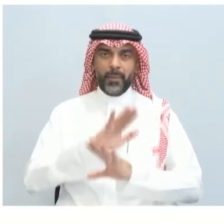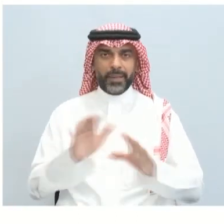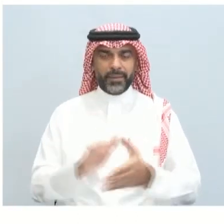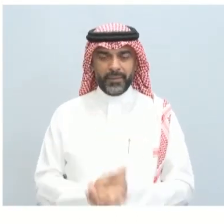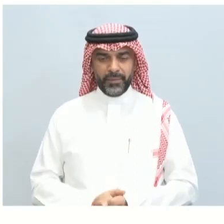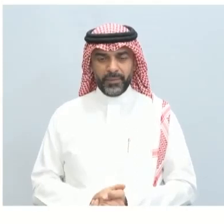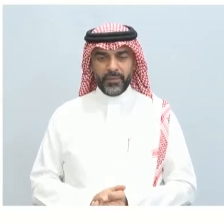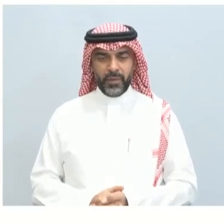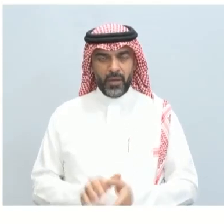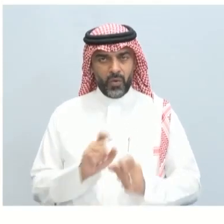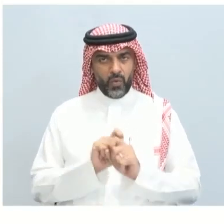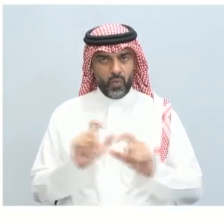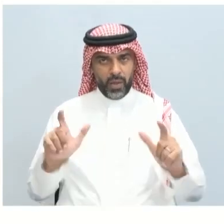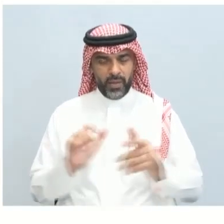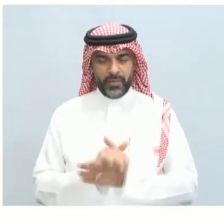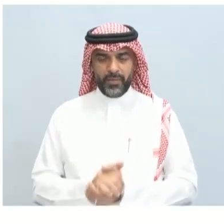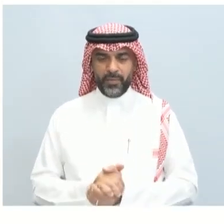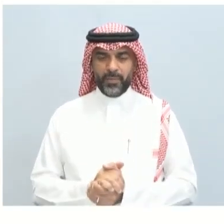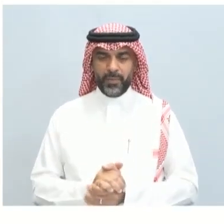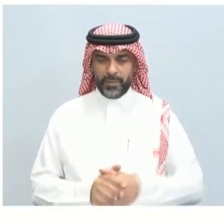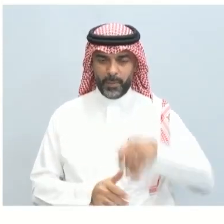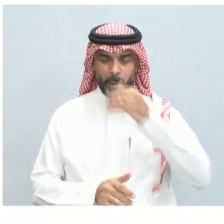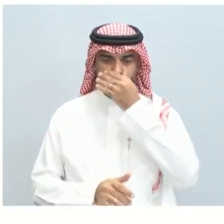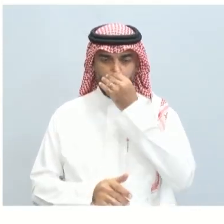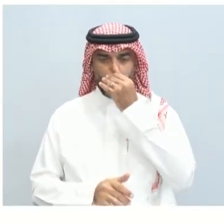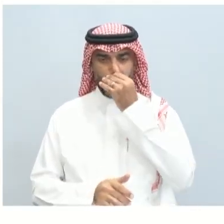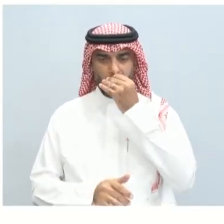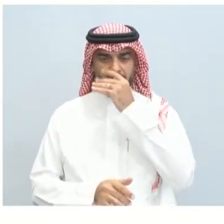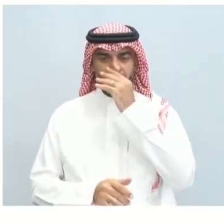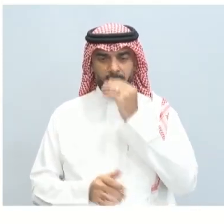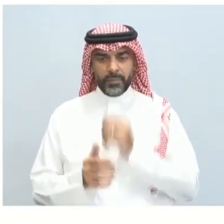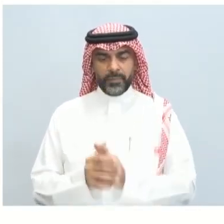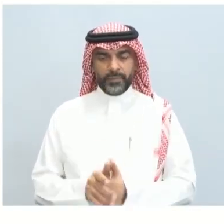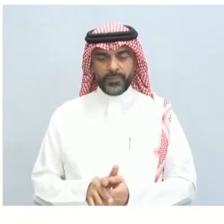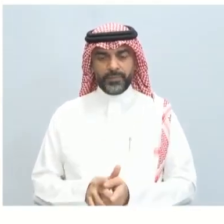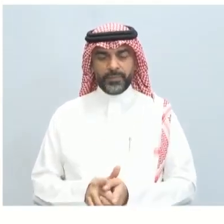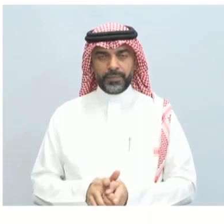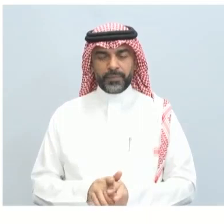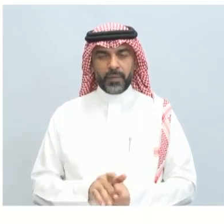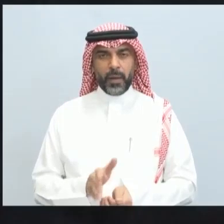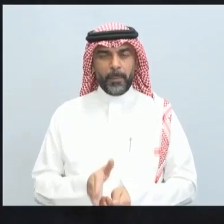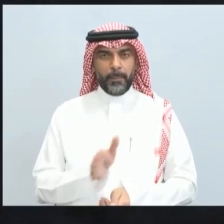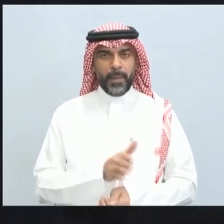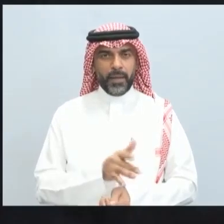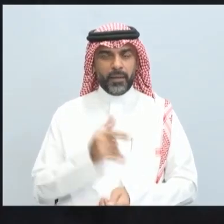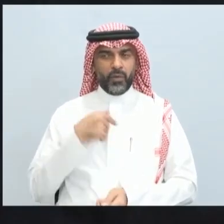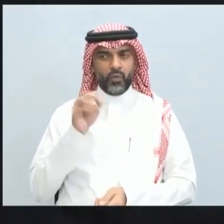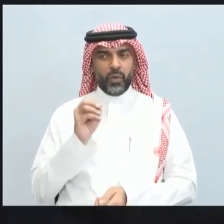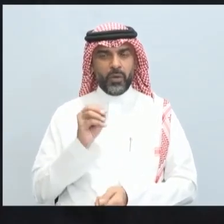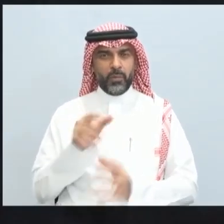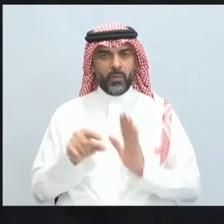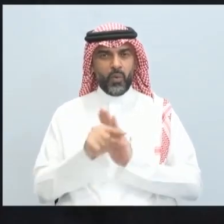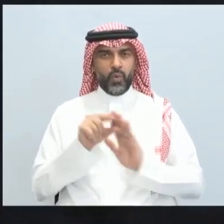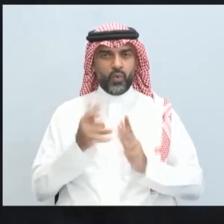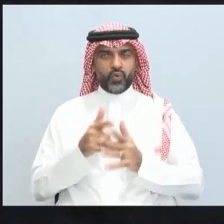ارسله الله الهدايه بني اسرائيل بعدها تناولنا الملائكه انها